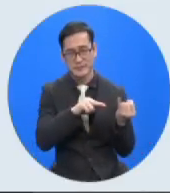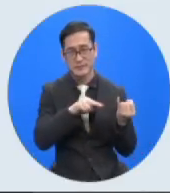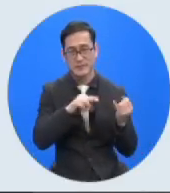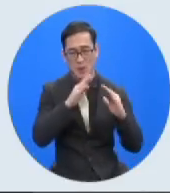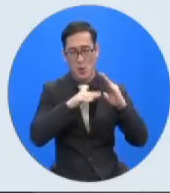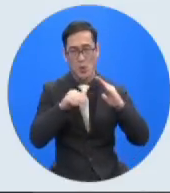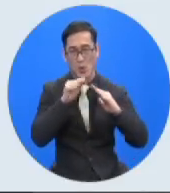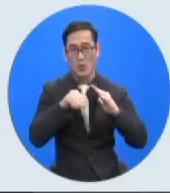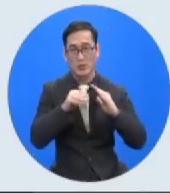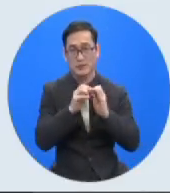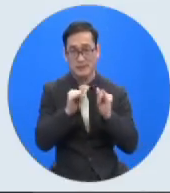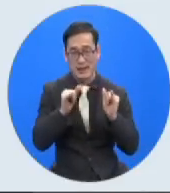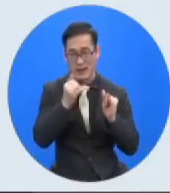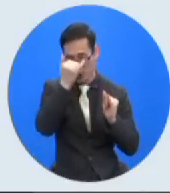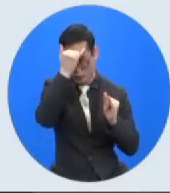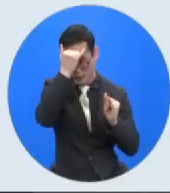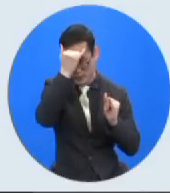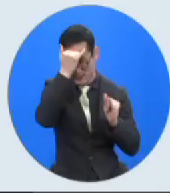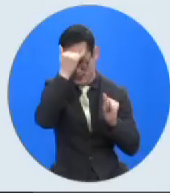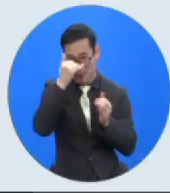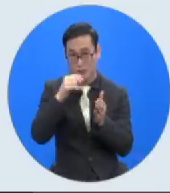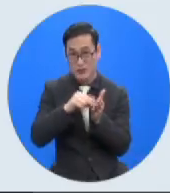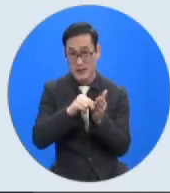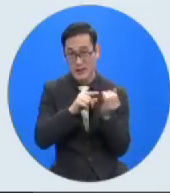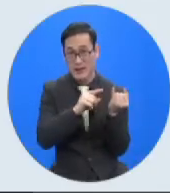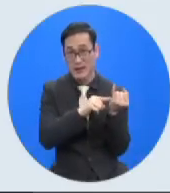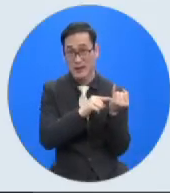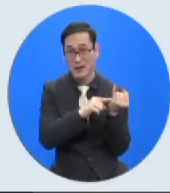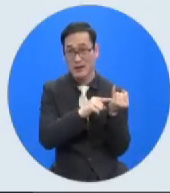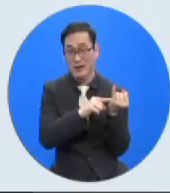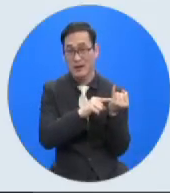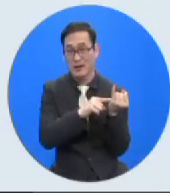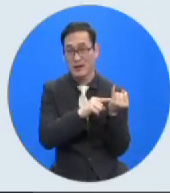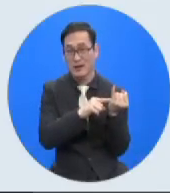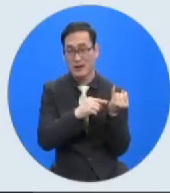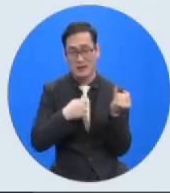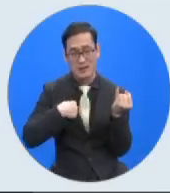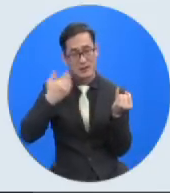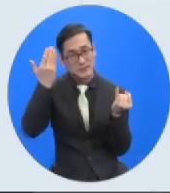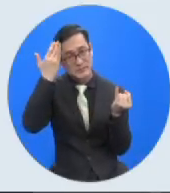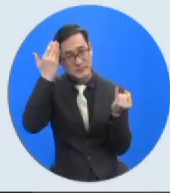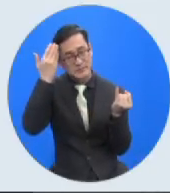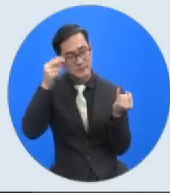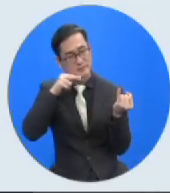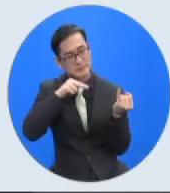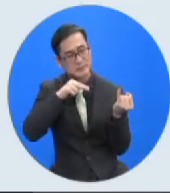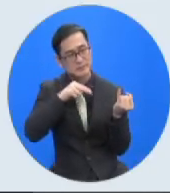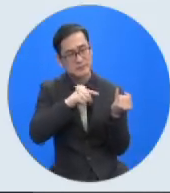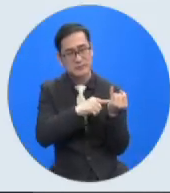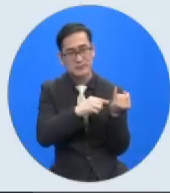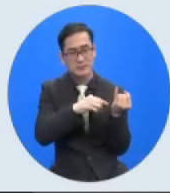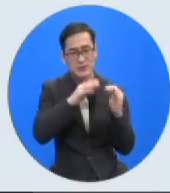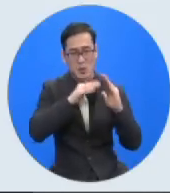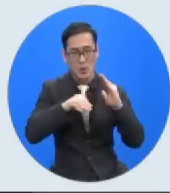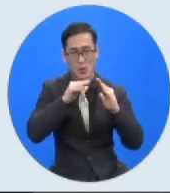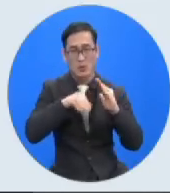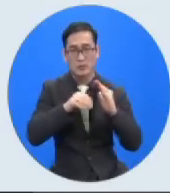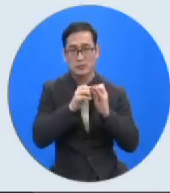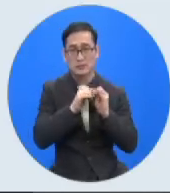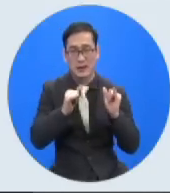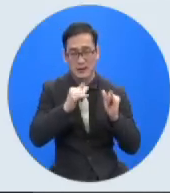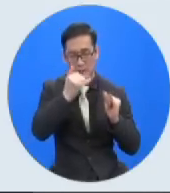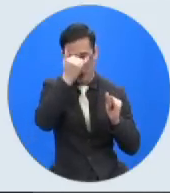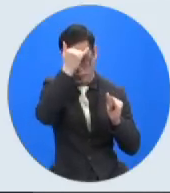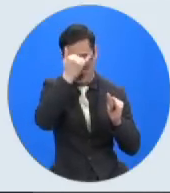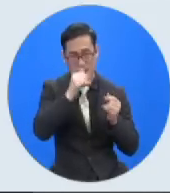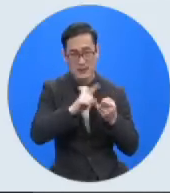윤리관 자체에 대해서 비판을 한 겁니다. 내가 생각하는 상식선의 공직자 윤리와는 다르다.